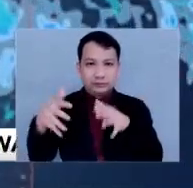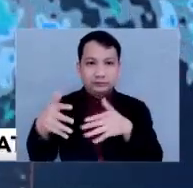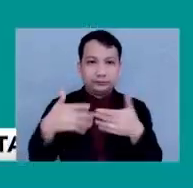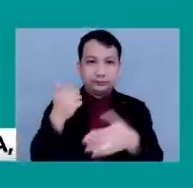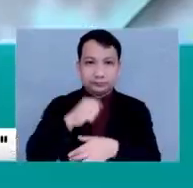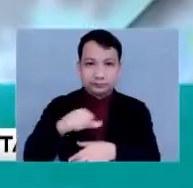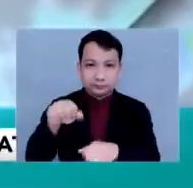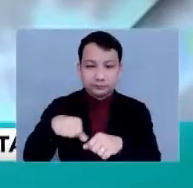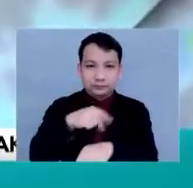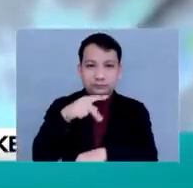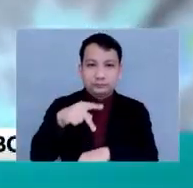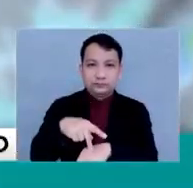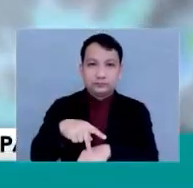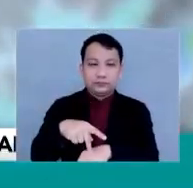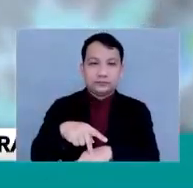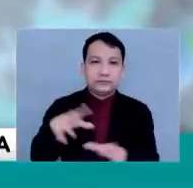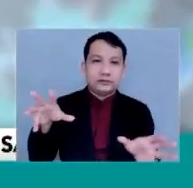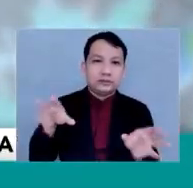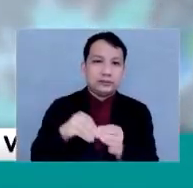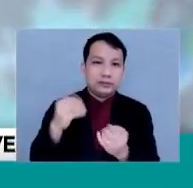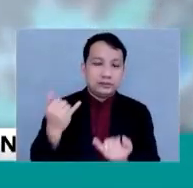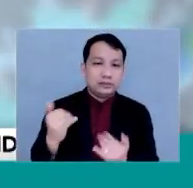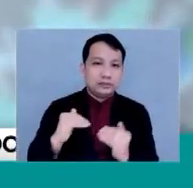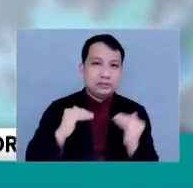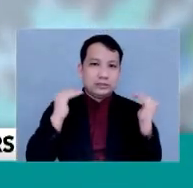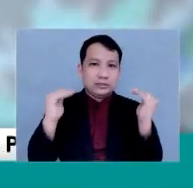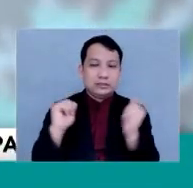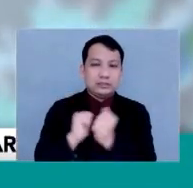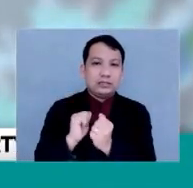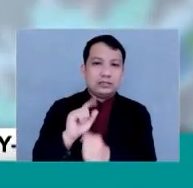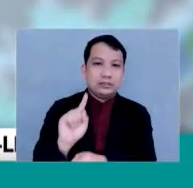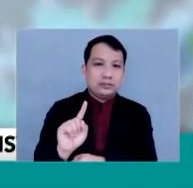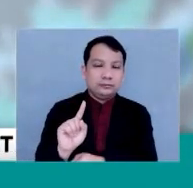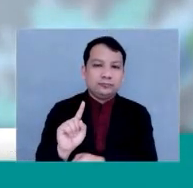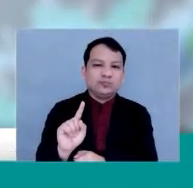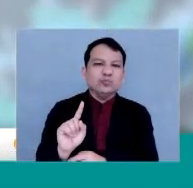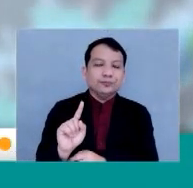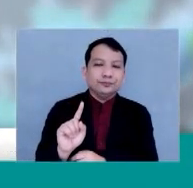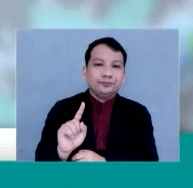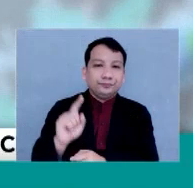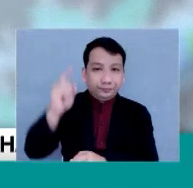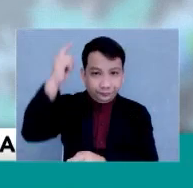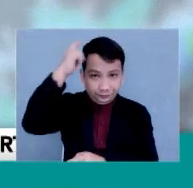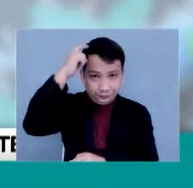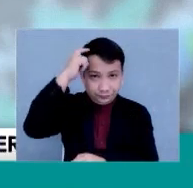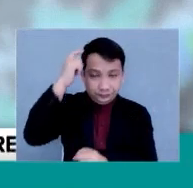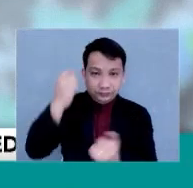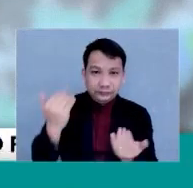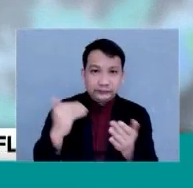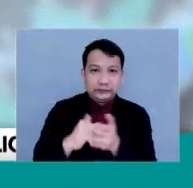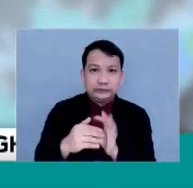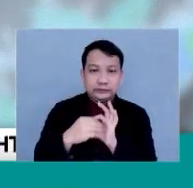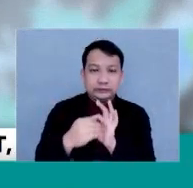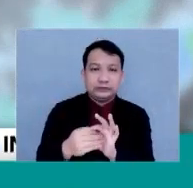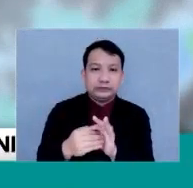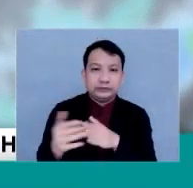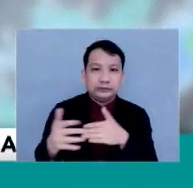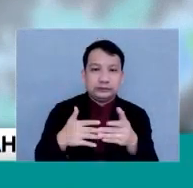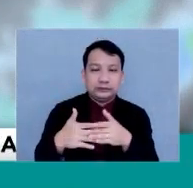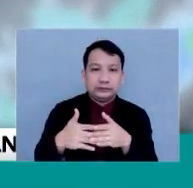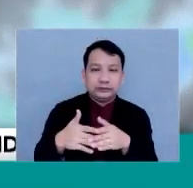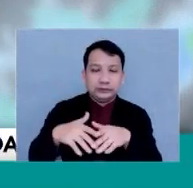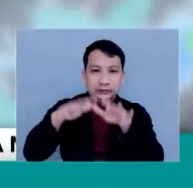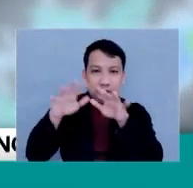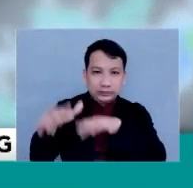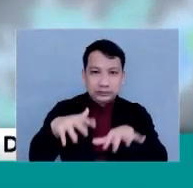bahagi ng bansa. Sa ngayon, nakataas pa rin ang signal number 1 sa Batanes. Posible raw ang panakanakang pag-ulan dyan